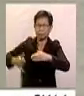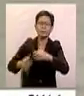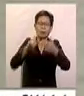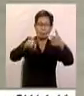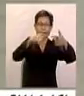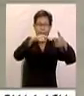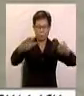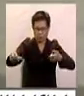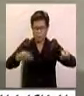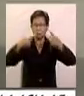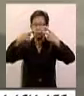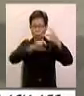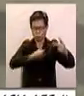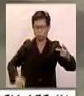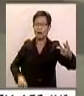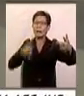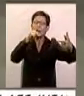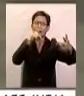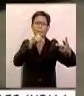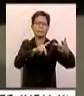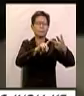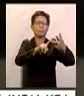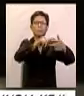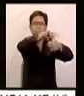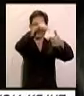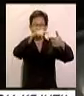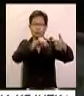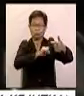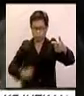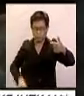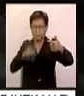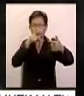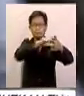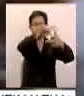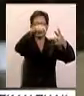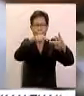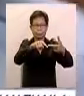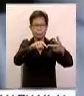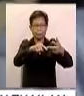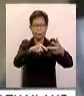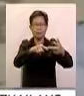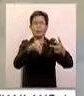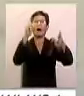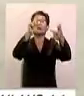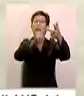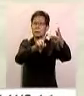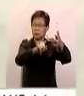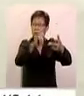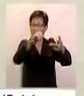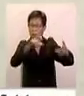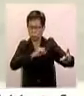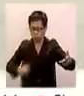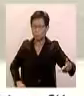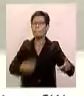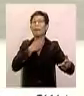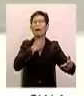Disusuli kenderaan rasmi Sultan Kedah, Sultan Salahuddin, Sultan Badlishah. Keberangkatan ketiga pula ialah Sultan